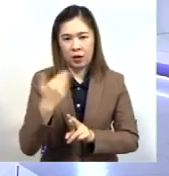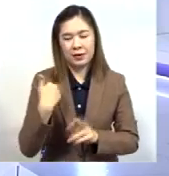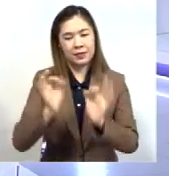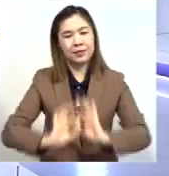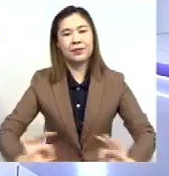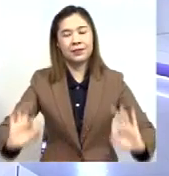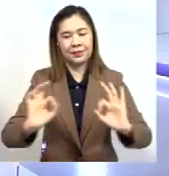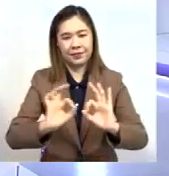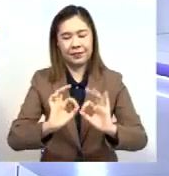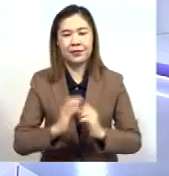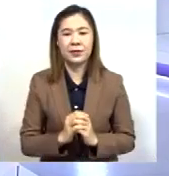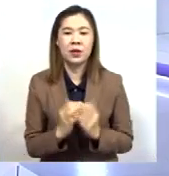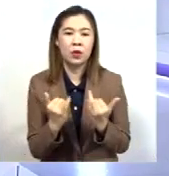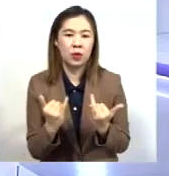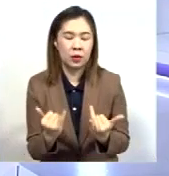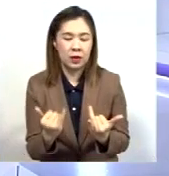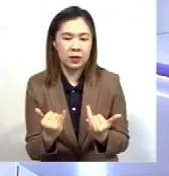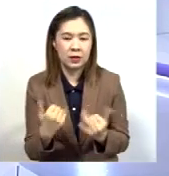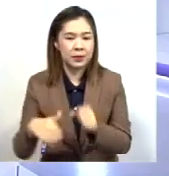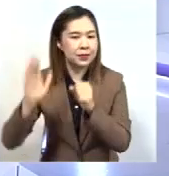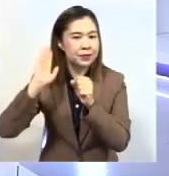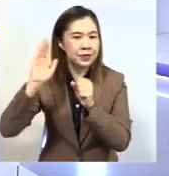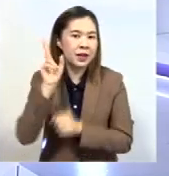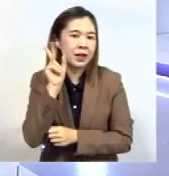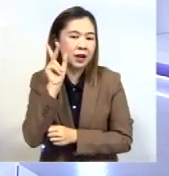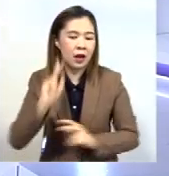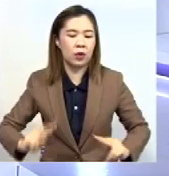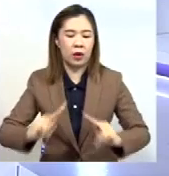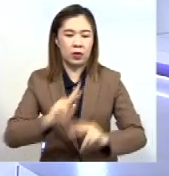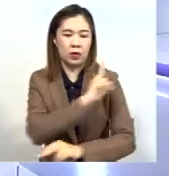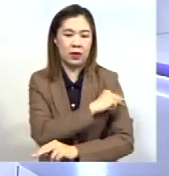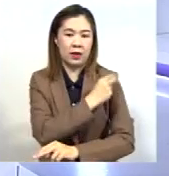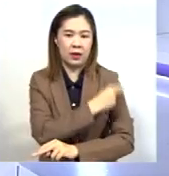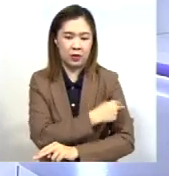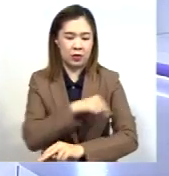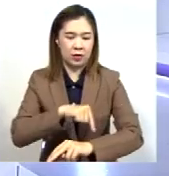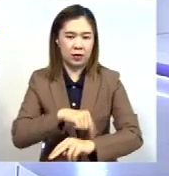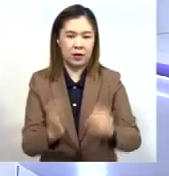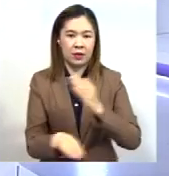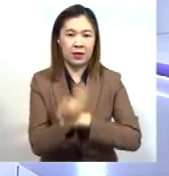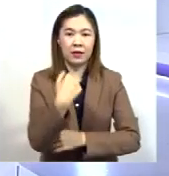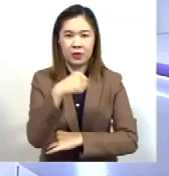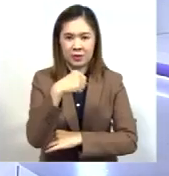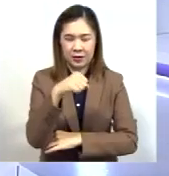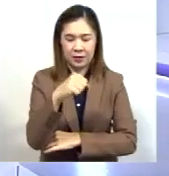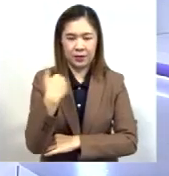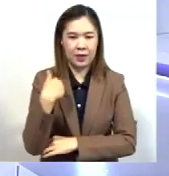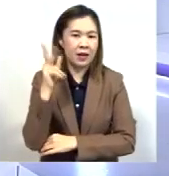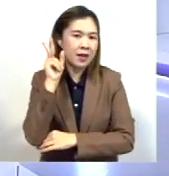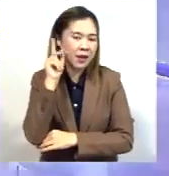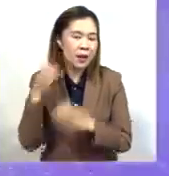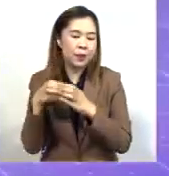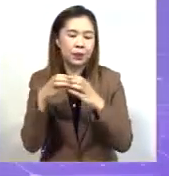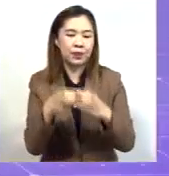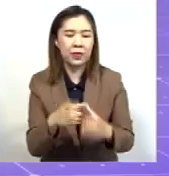ป็นสิ่งที่สำคัญนะคะวันนี้ในการแถลงข่าวของกระทรวงสาธารณสุขเมื่อช่วงประมาณ10นาฬิกาที่ผ่านมาผู้สื่อข่าวก็เล